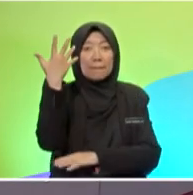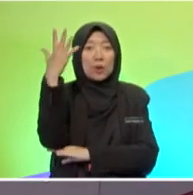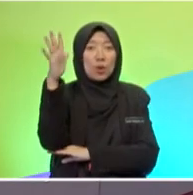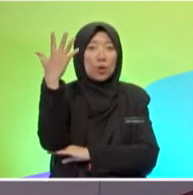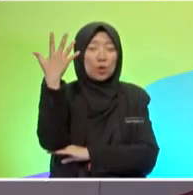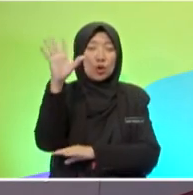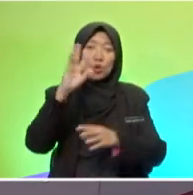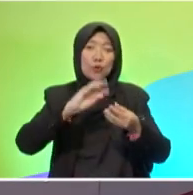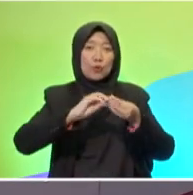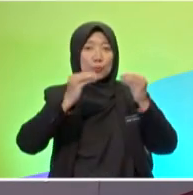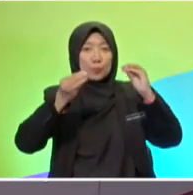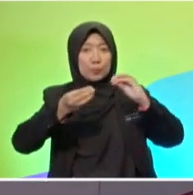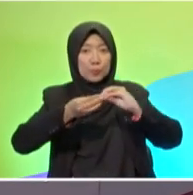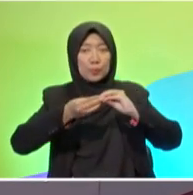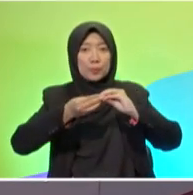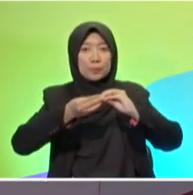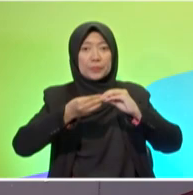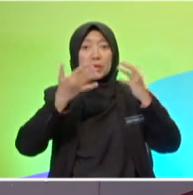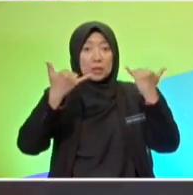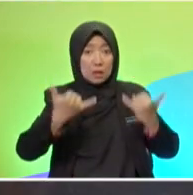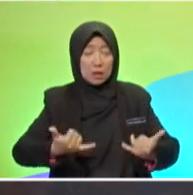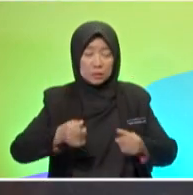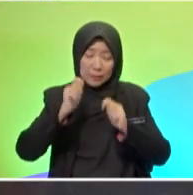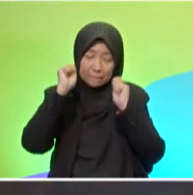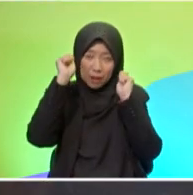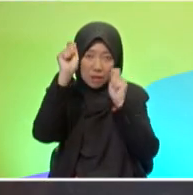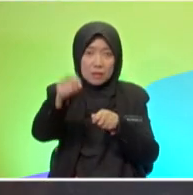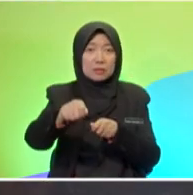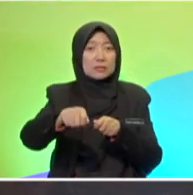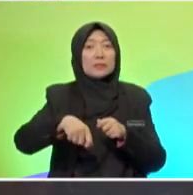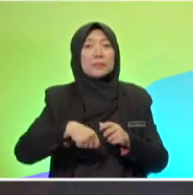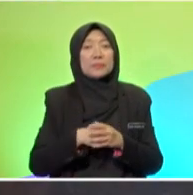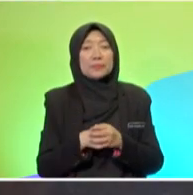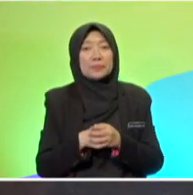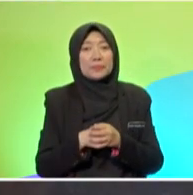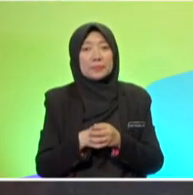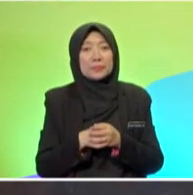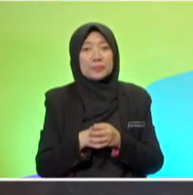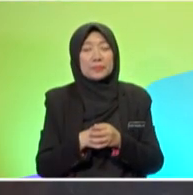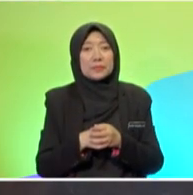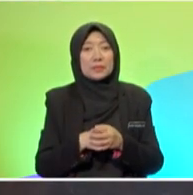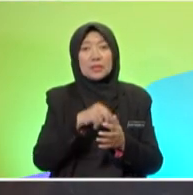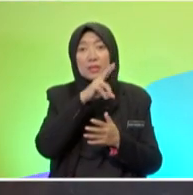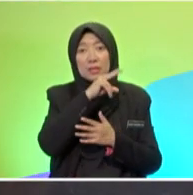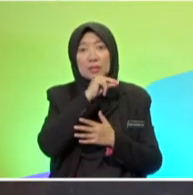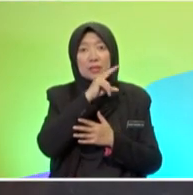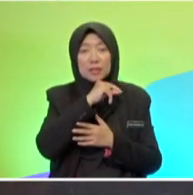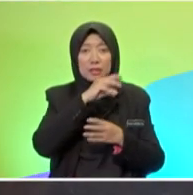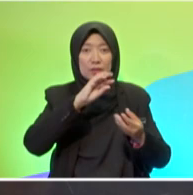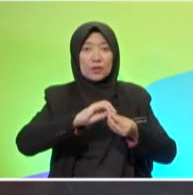terus-terus lagi kita pancing itik nombor tadi satu. Dua lah. Nombor